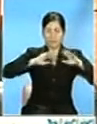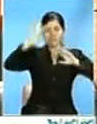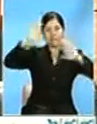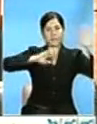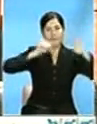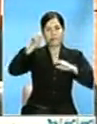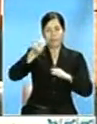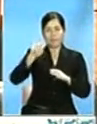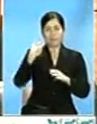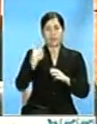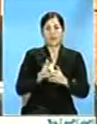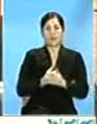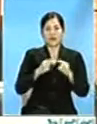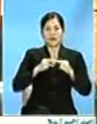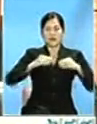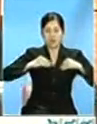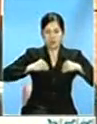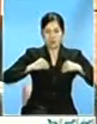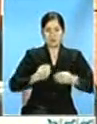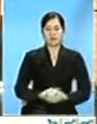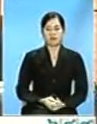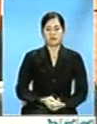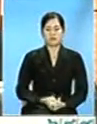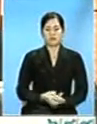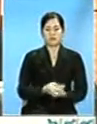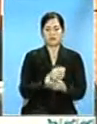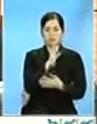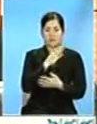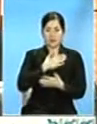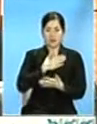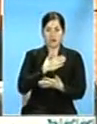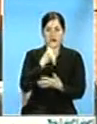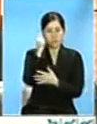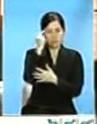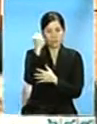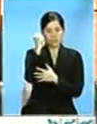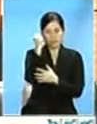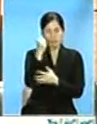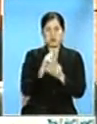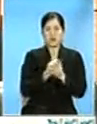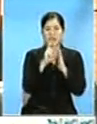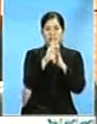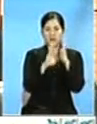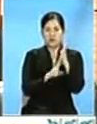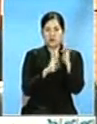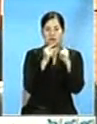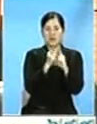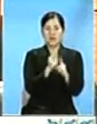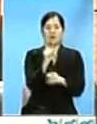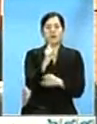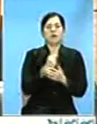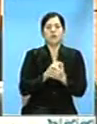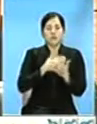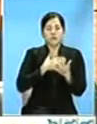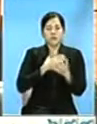ครับยอมรับและเคารพในกติกานั้นเมื่อเรารู้ว่ากติกาเป็นอย่างไรการเลือกตั้งมีแ